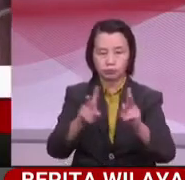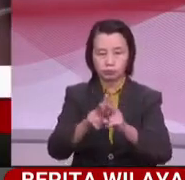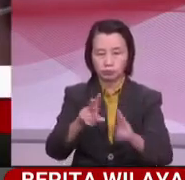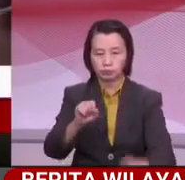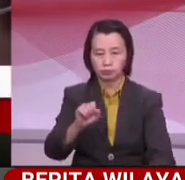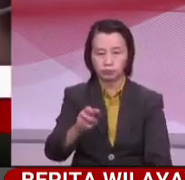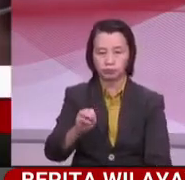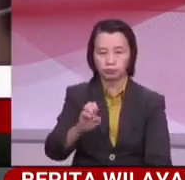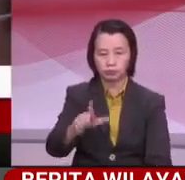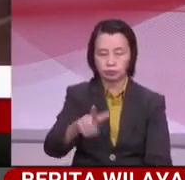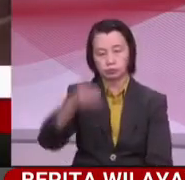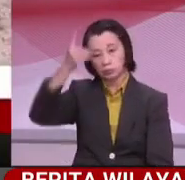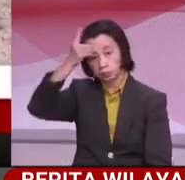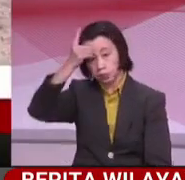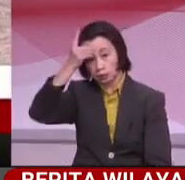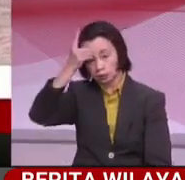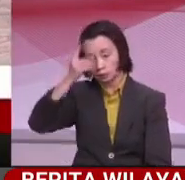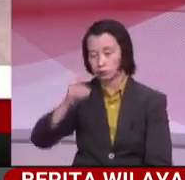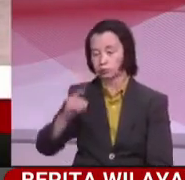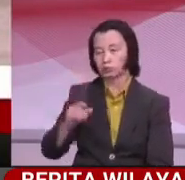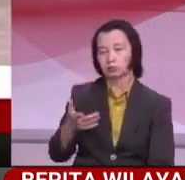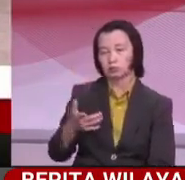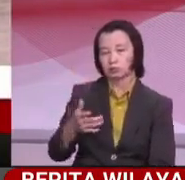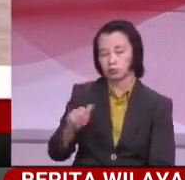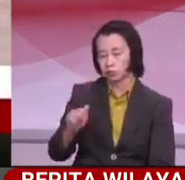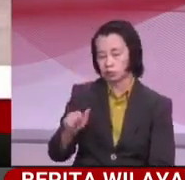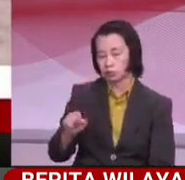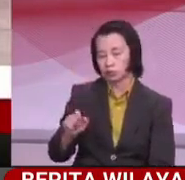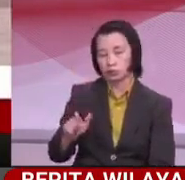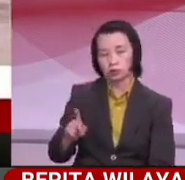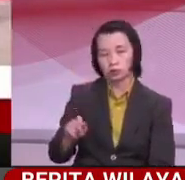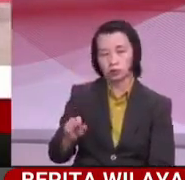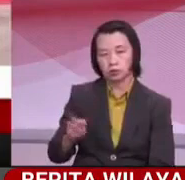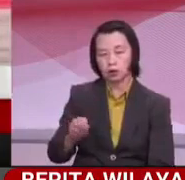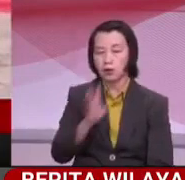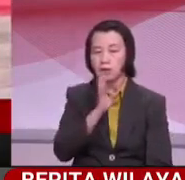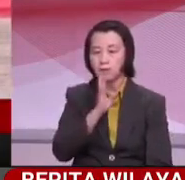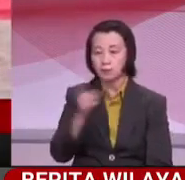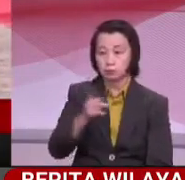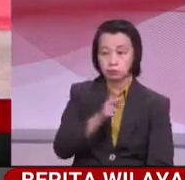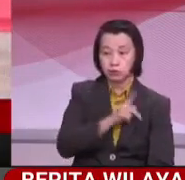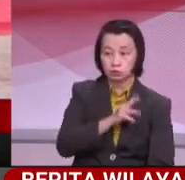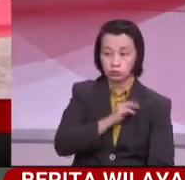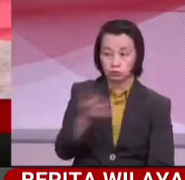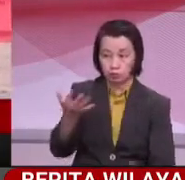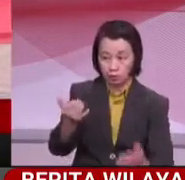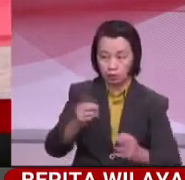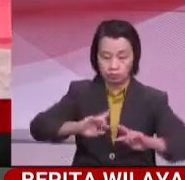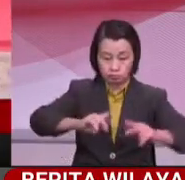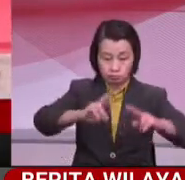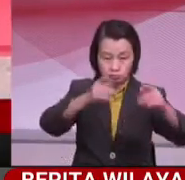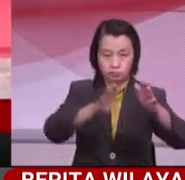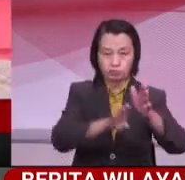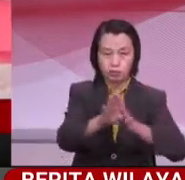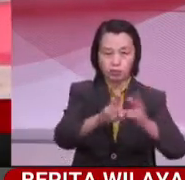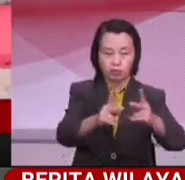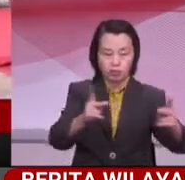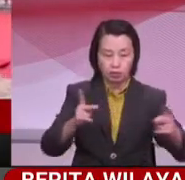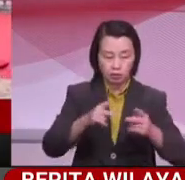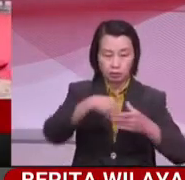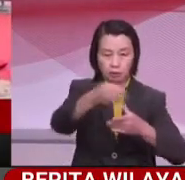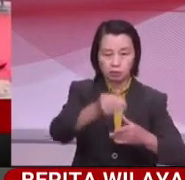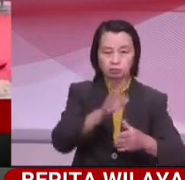sambil Dato Abdul Karim yang juga aduh Nasa Jaya berharap impian ketua mencuri untuk membangunkan kawasan luar Bandar